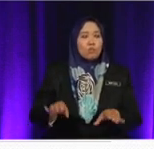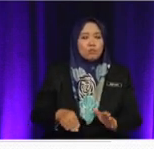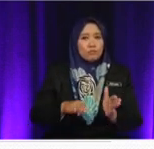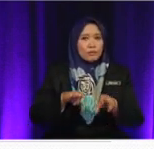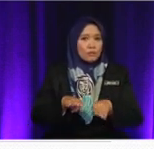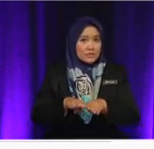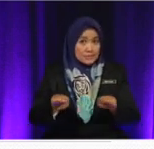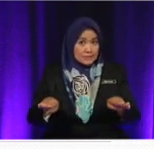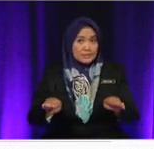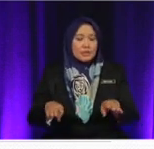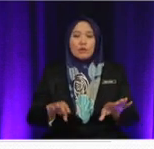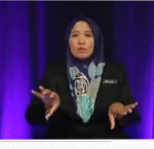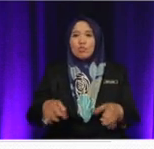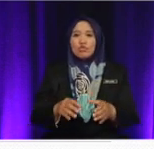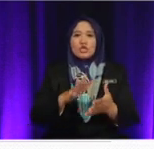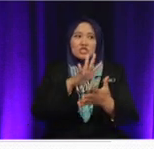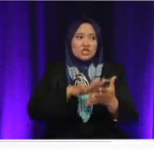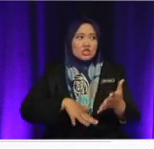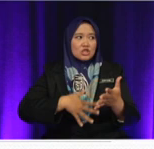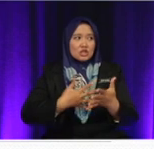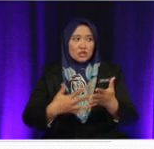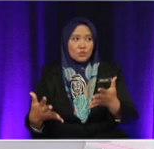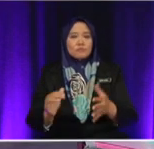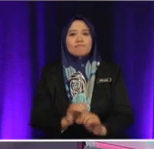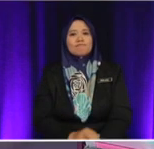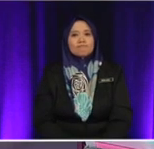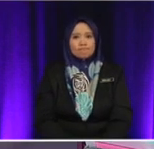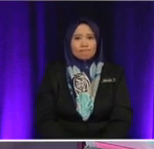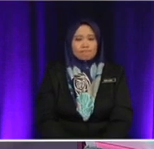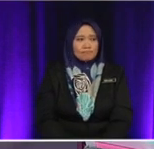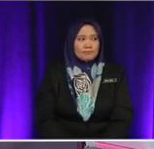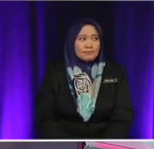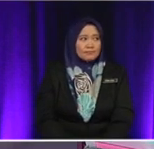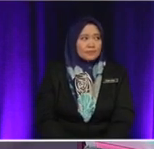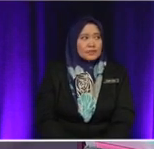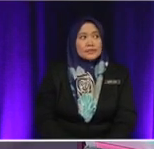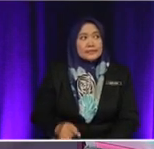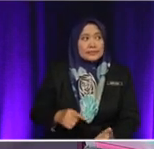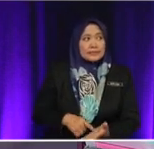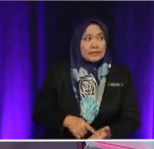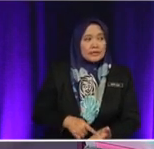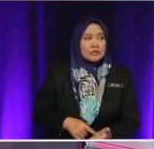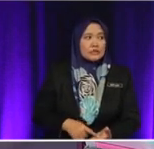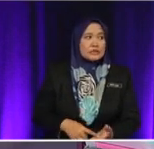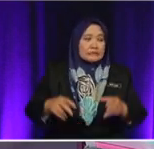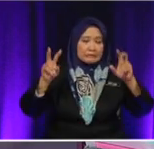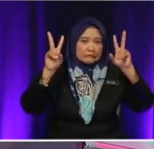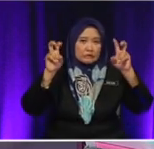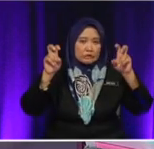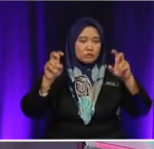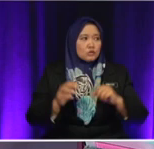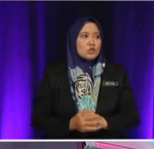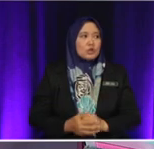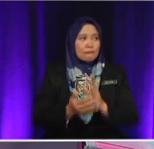dengan yang kedua untuk bezakan antara satu sama lain. Okey, ini kita masuk pada tajuk tentang kemahiran